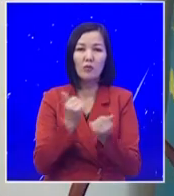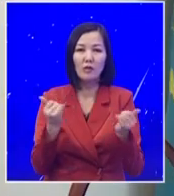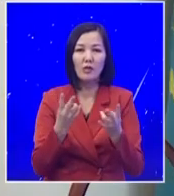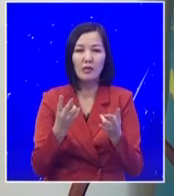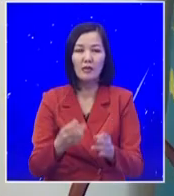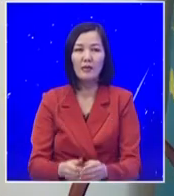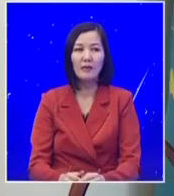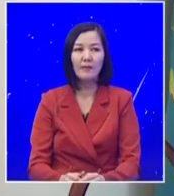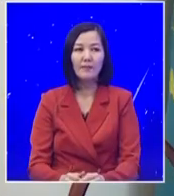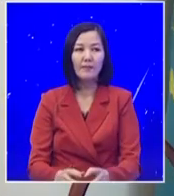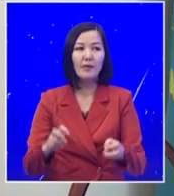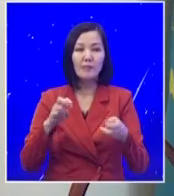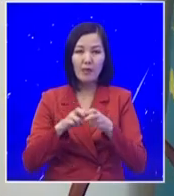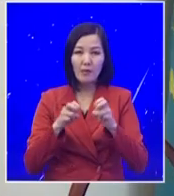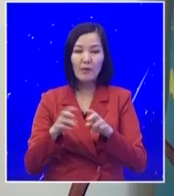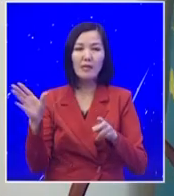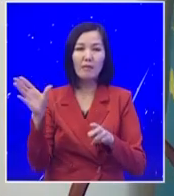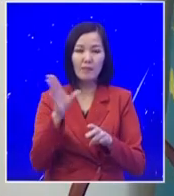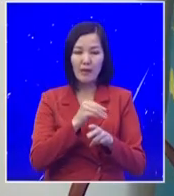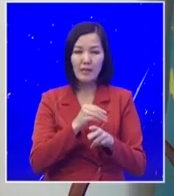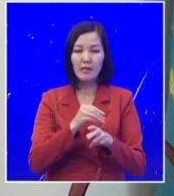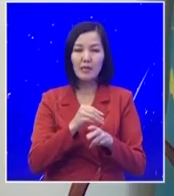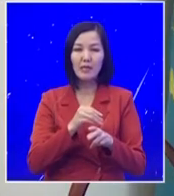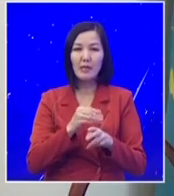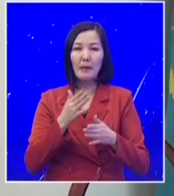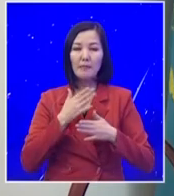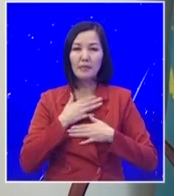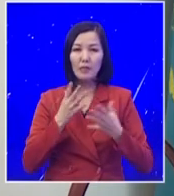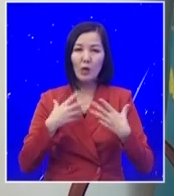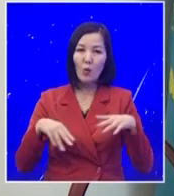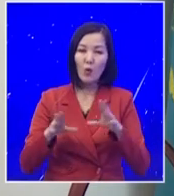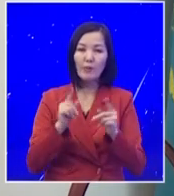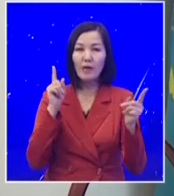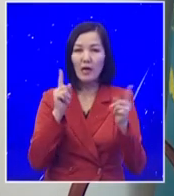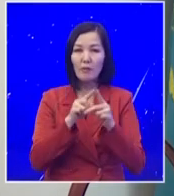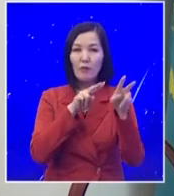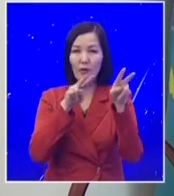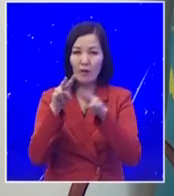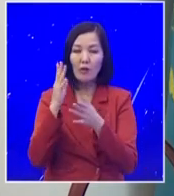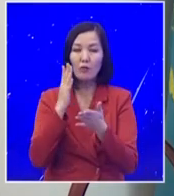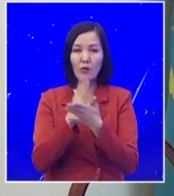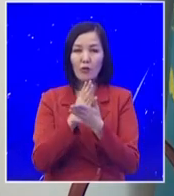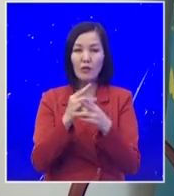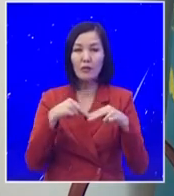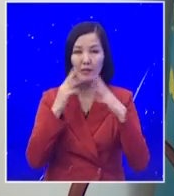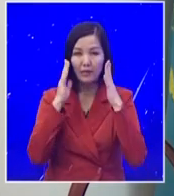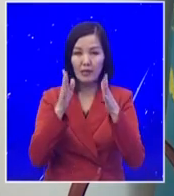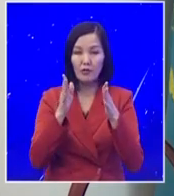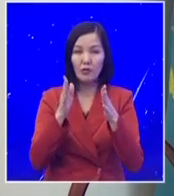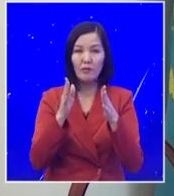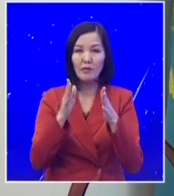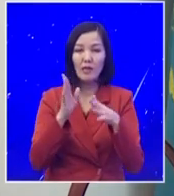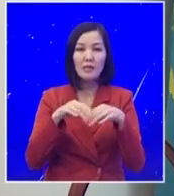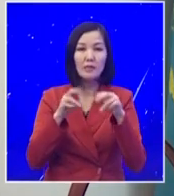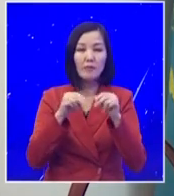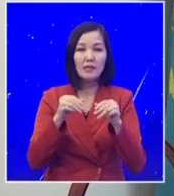Бұл мәселелердің барлығы бізде қоғамдық қабылдауда, бақылауда болады. Және де бұны біз арнайы